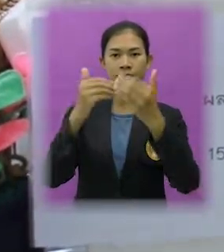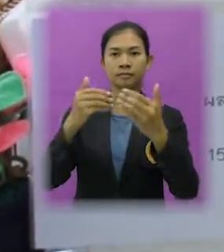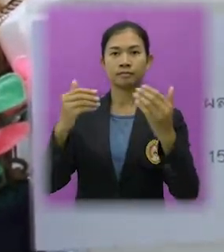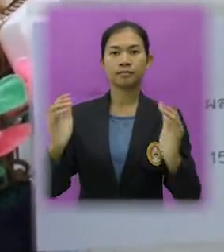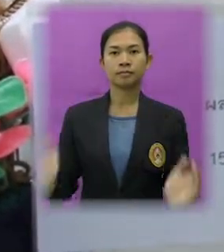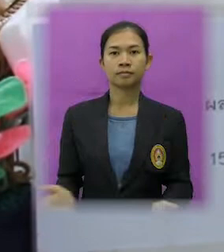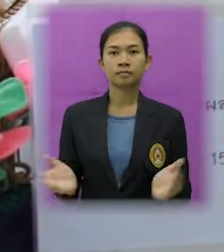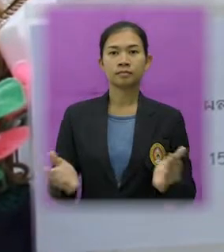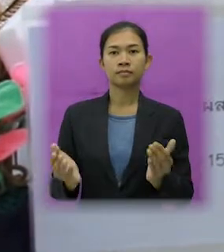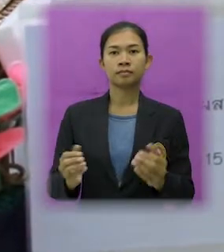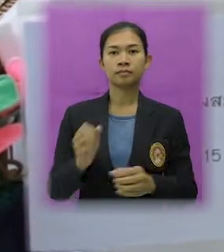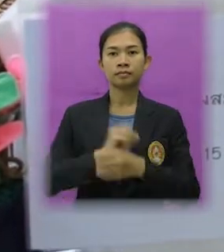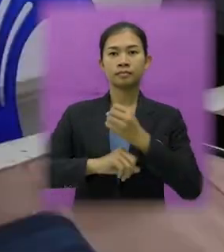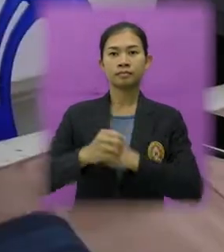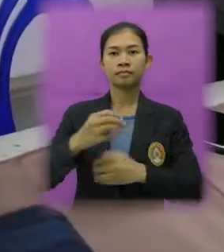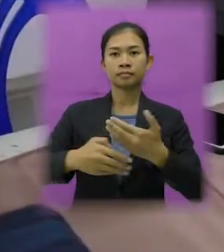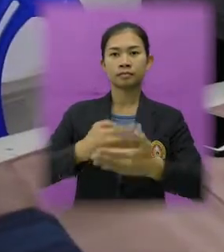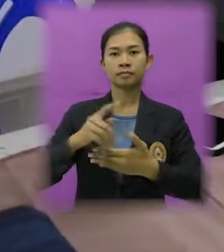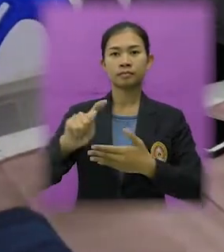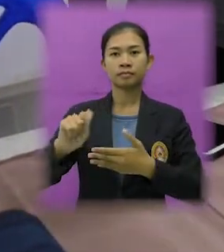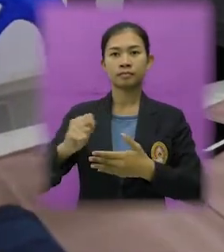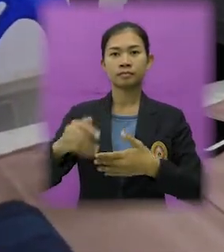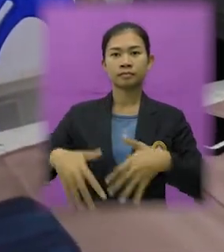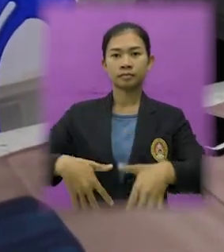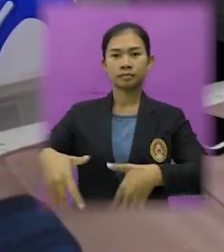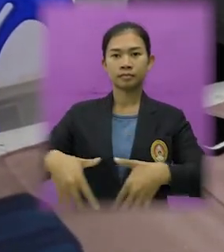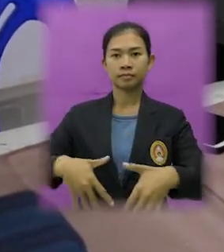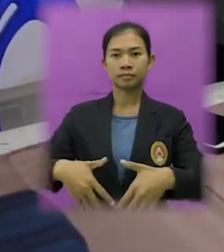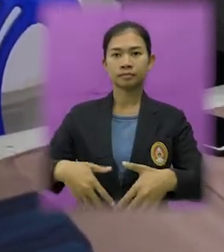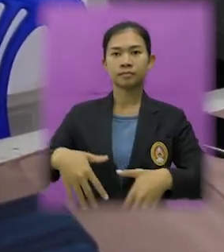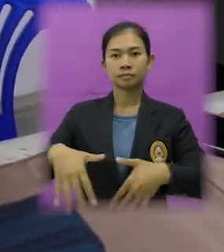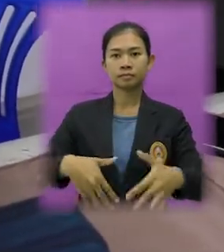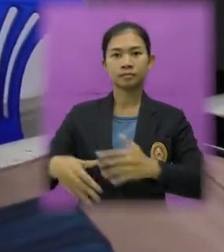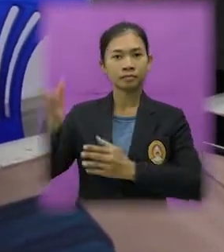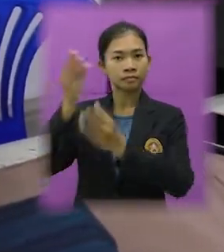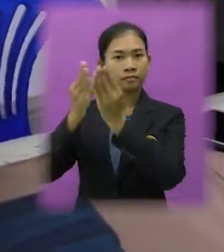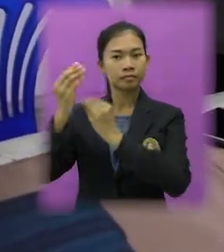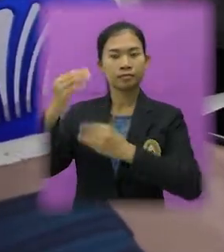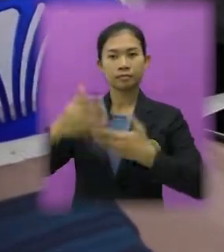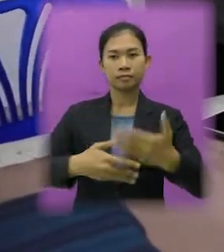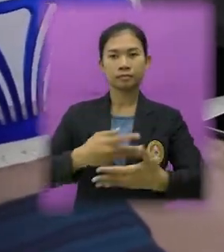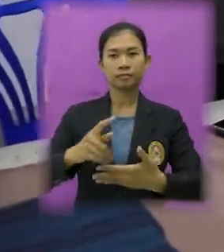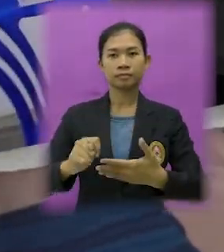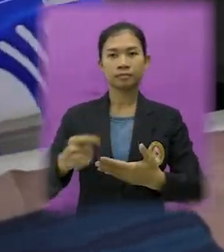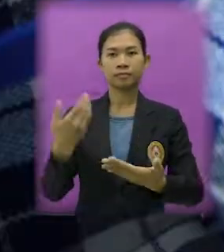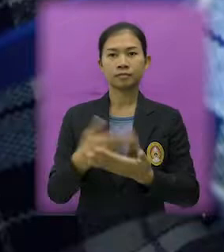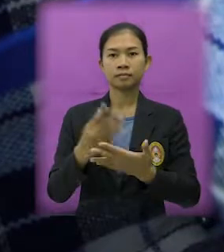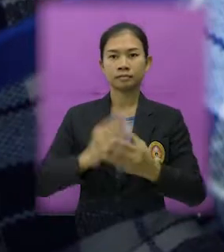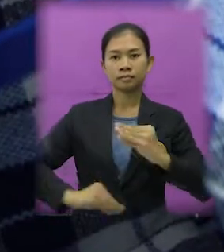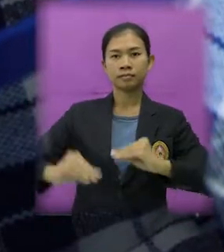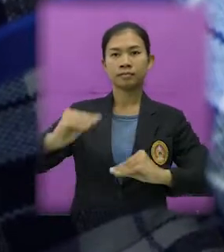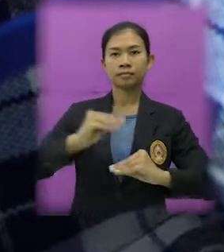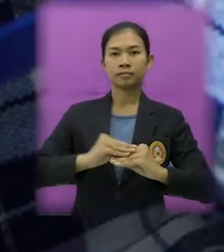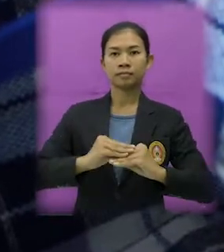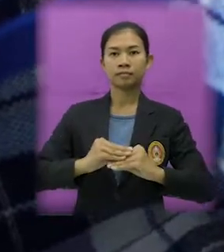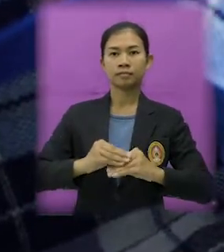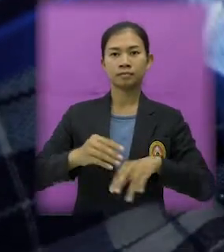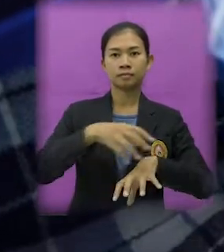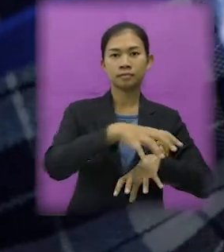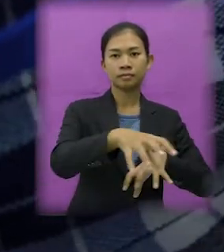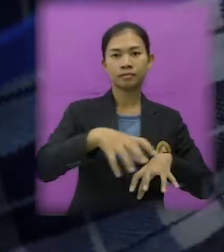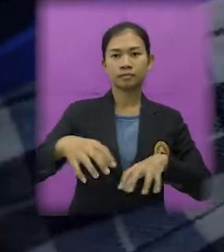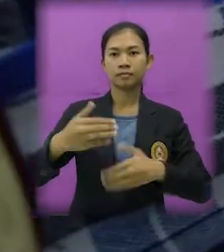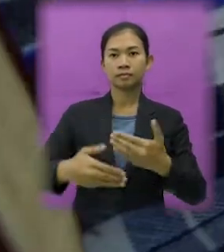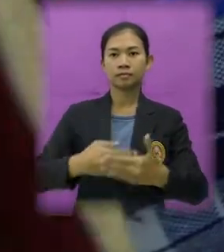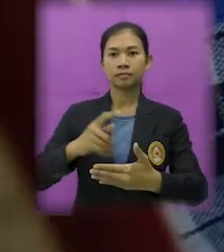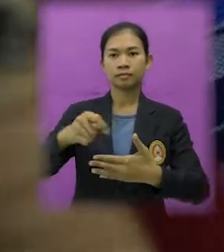ครจึงได้จัดกิจกรรมส่งเสริมและปฏิบัติการตลาดชุมชนให้ชุมชนได้เรียนรู้การตลาดสามารถมีรายได้เพิ่มขึ้